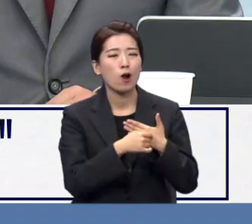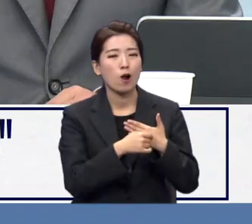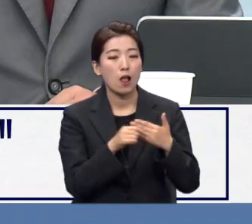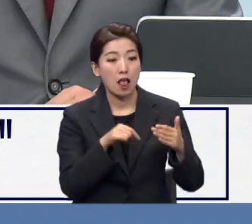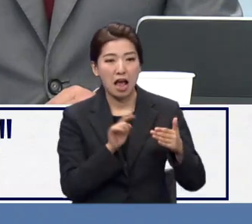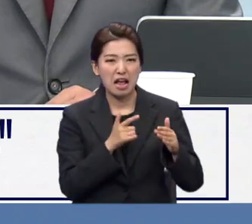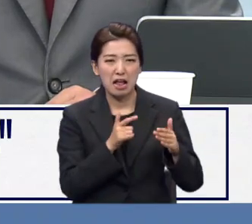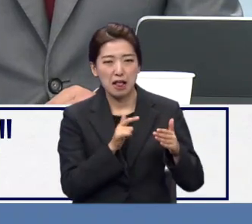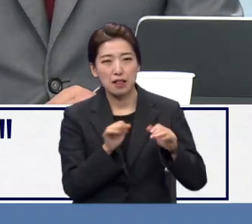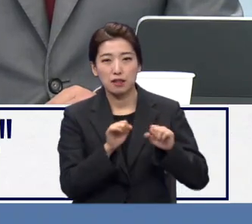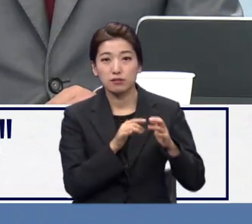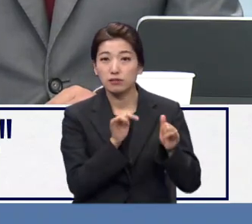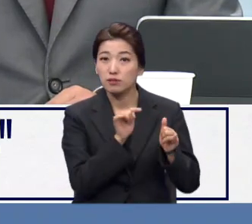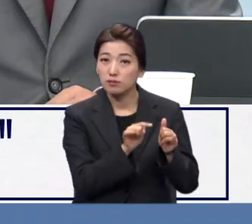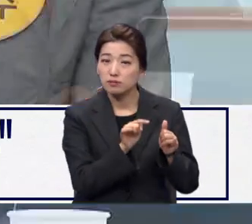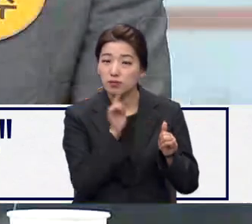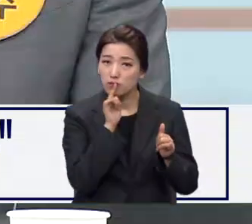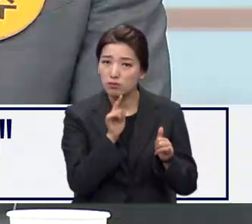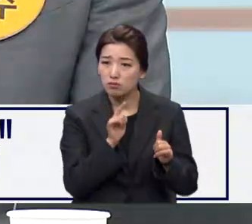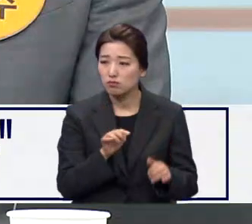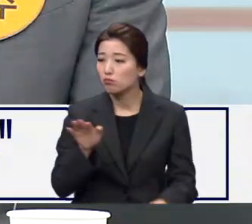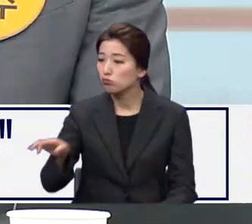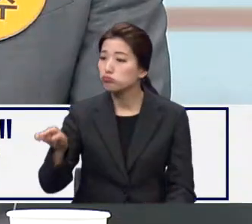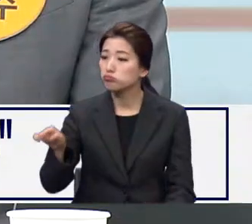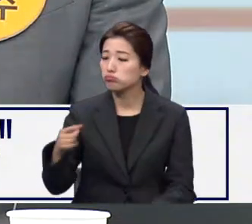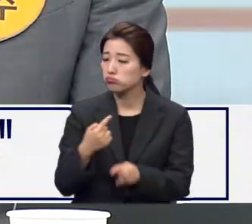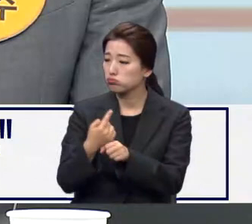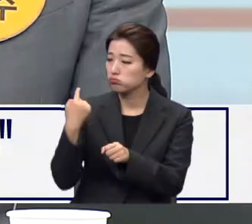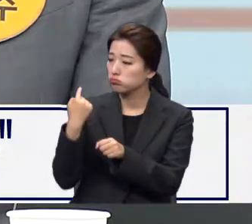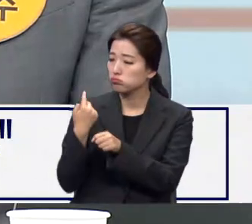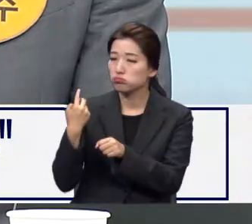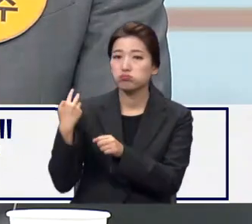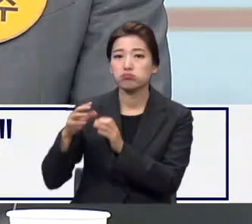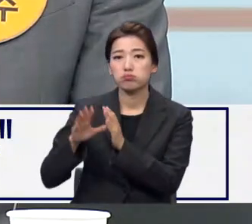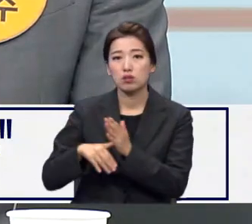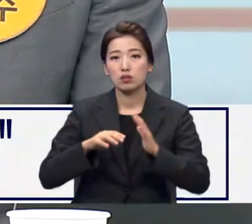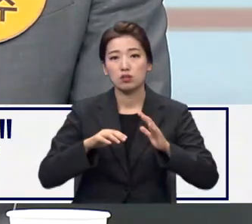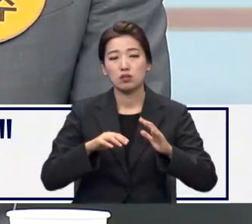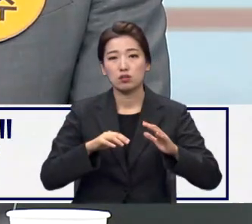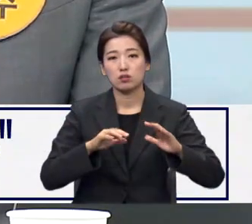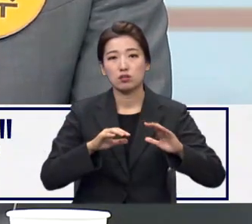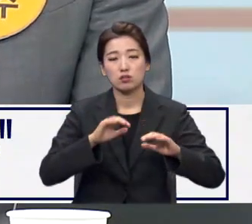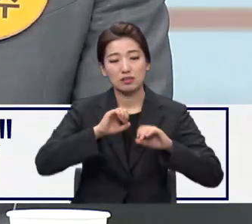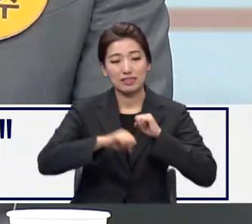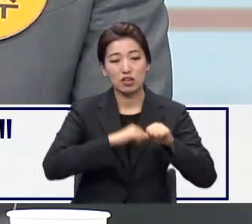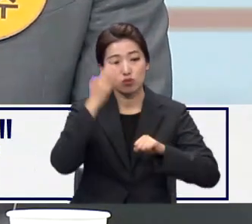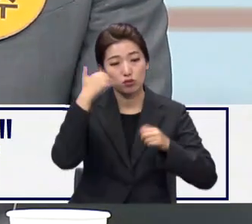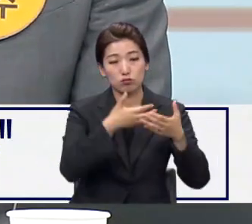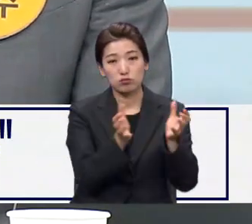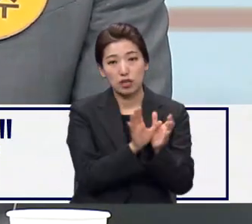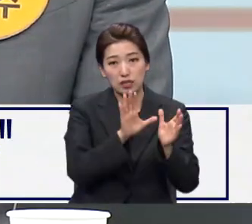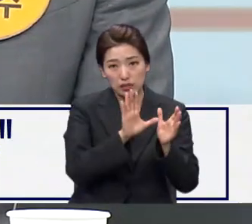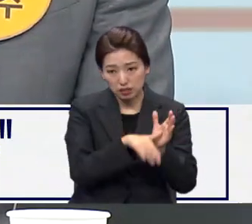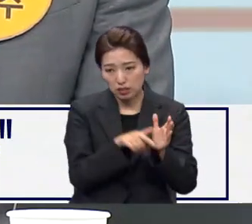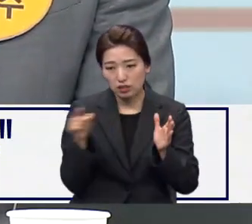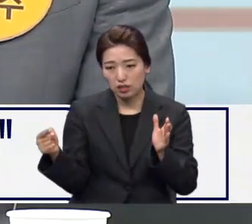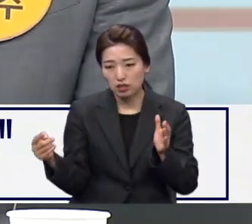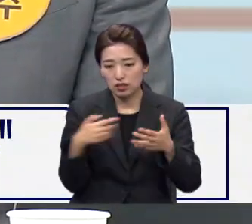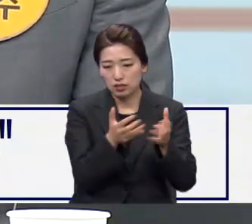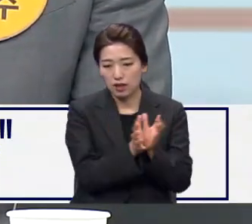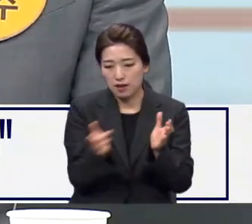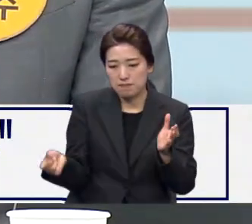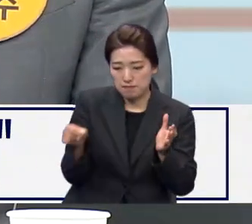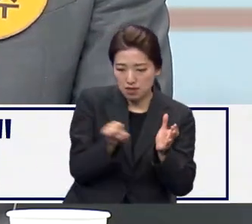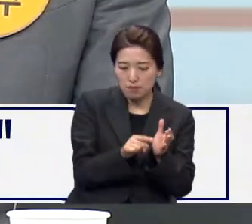지난 총선에네네 지난 총선에 국민의 힘 당시에 자유한국당과 합치면서 들어왔던 것이고요 그리고 그 안에서도 굉장히 많은